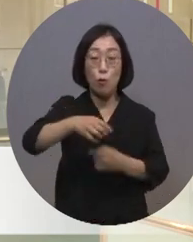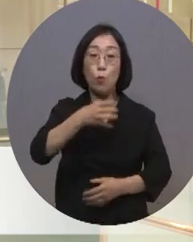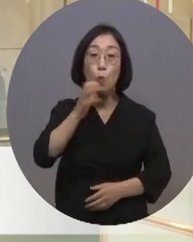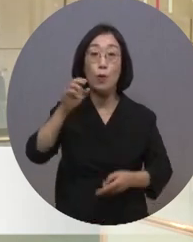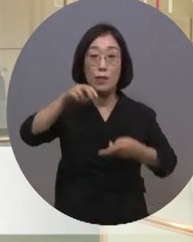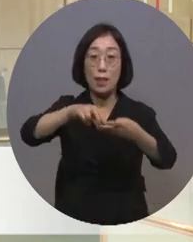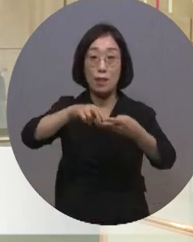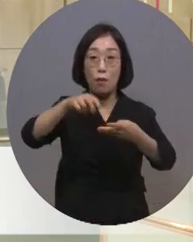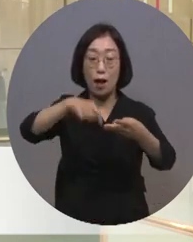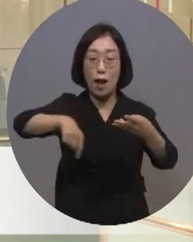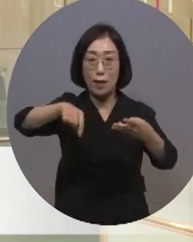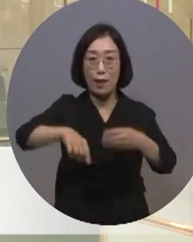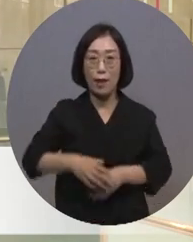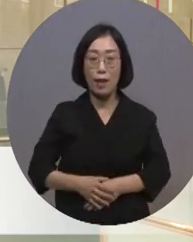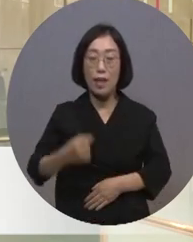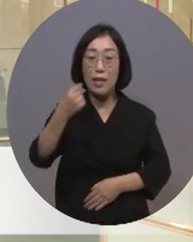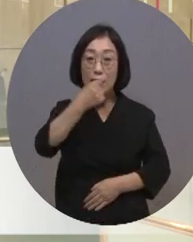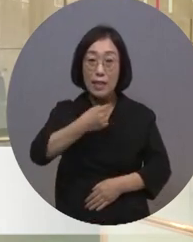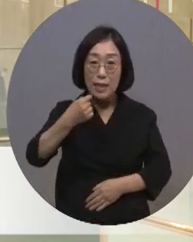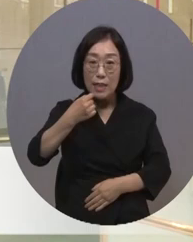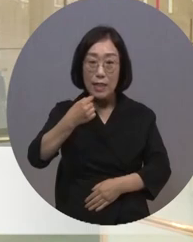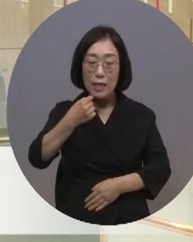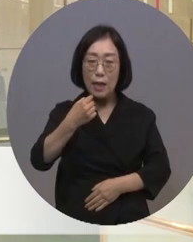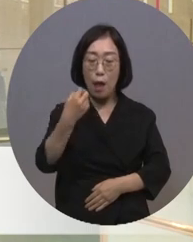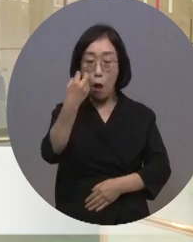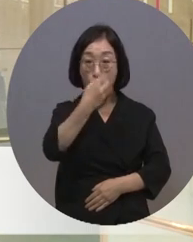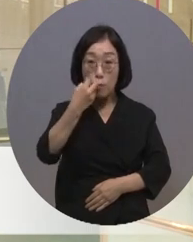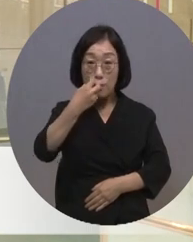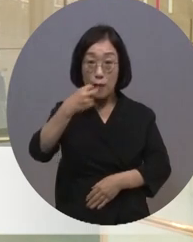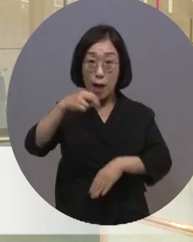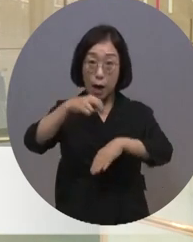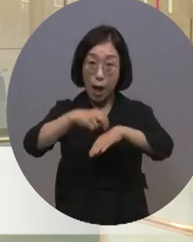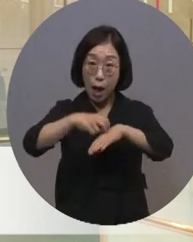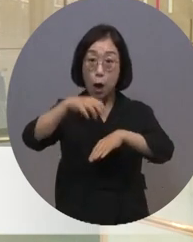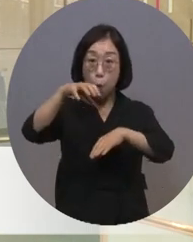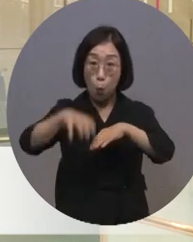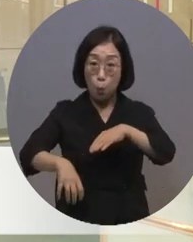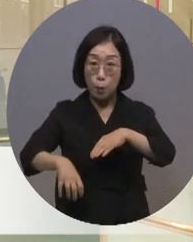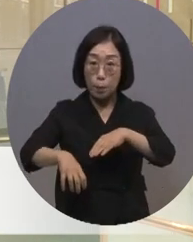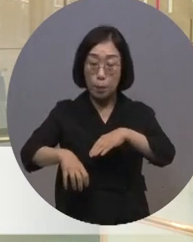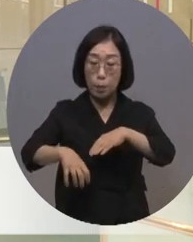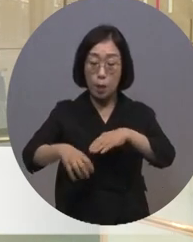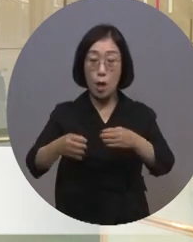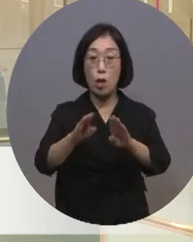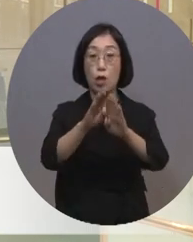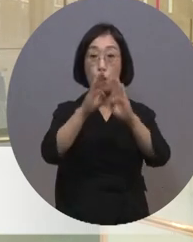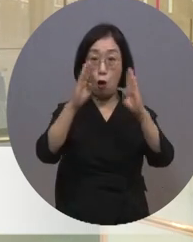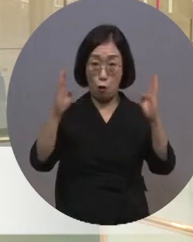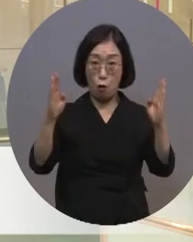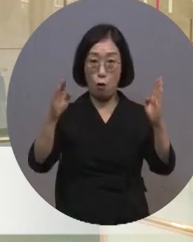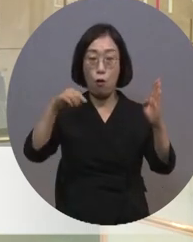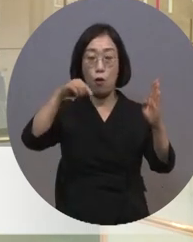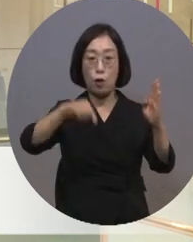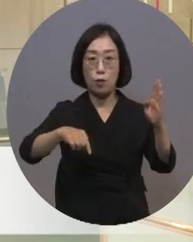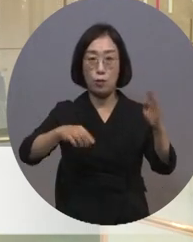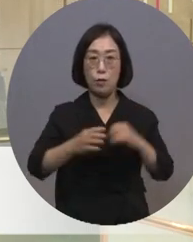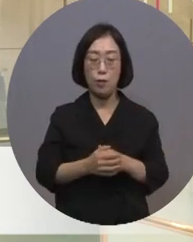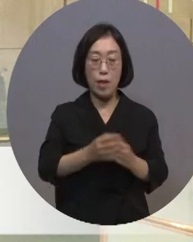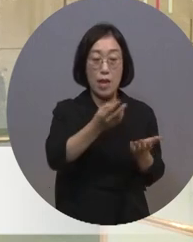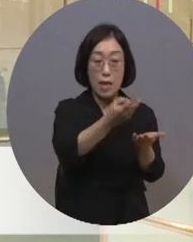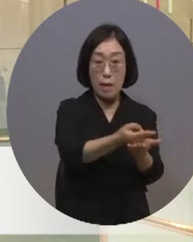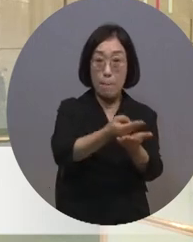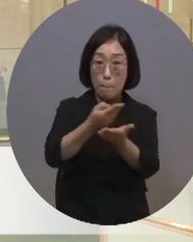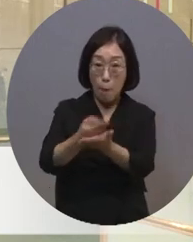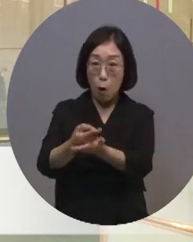실버케어센터에 구강 보건실이 설치가 되가지고 그 우리 이번